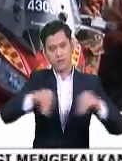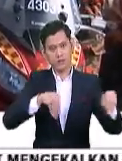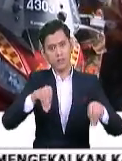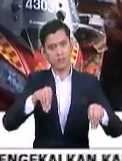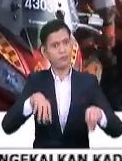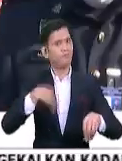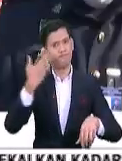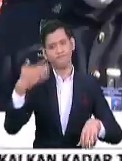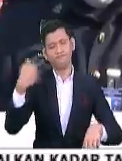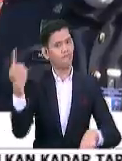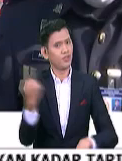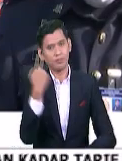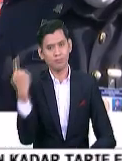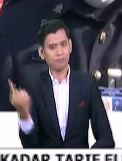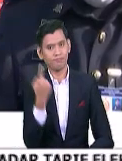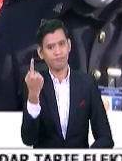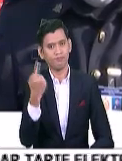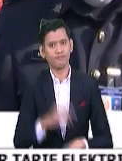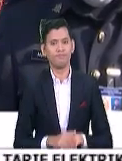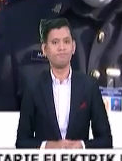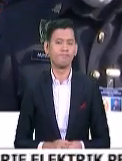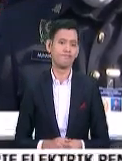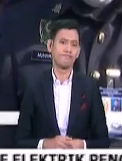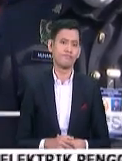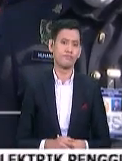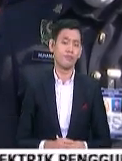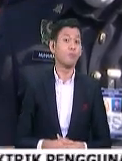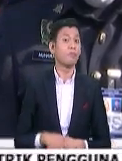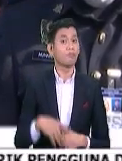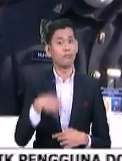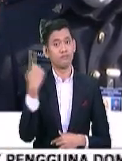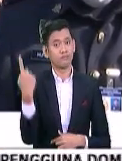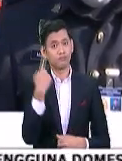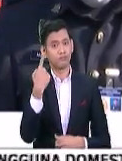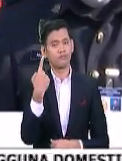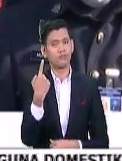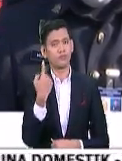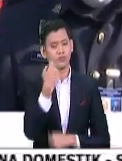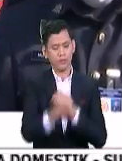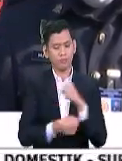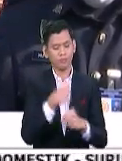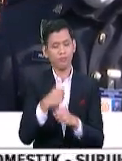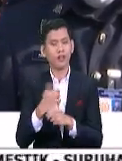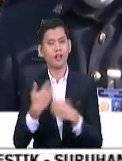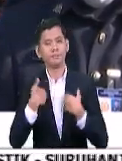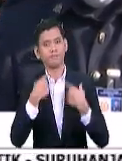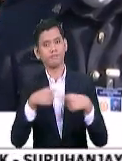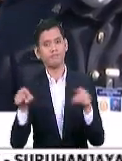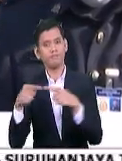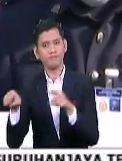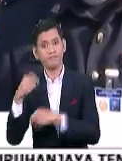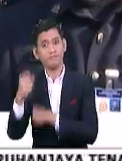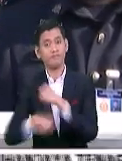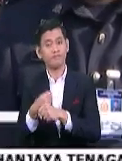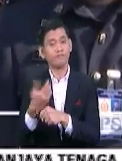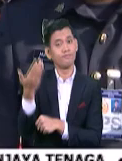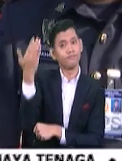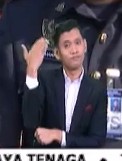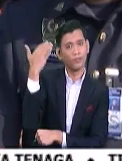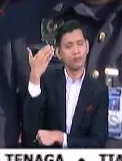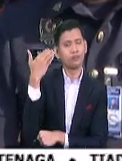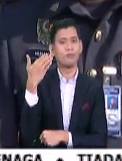masa setiap tahun tuh Here the perbedaan tetap majalah adem-adem mungkin tahu lepas